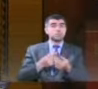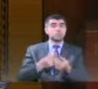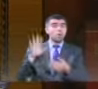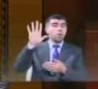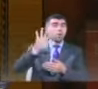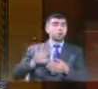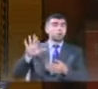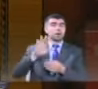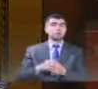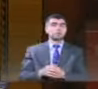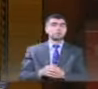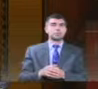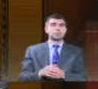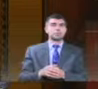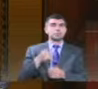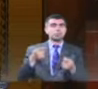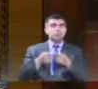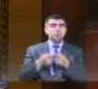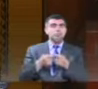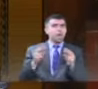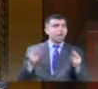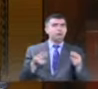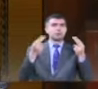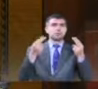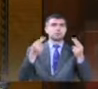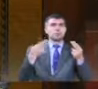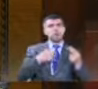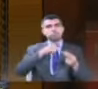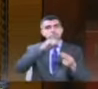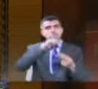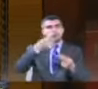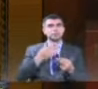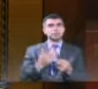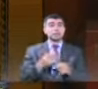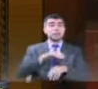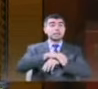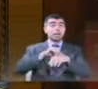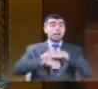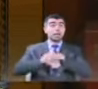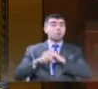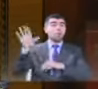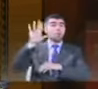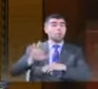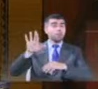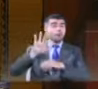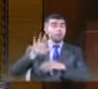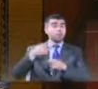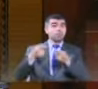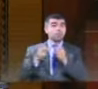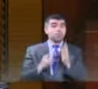أوروبا عن طواعية واختيار مع الاتحاد الأوروبي بوضع